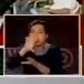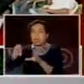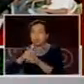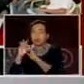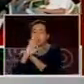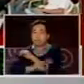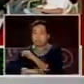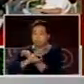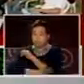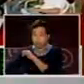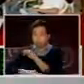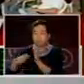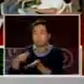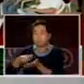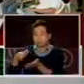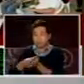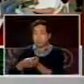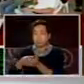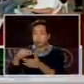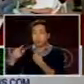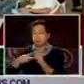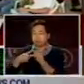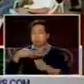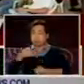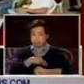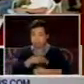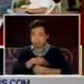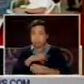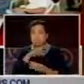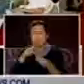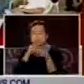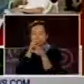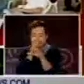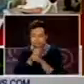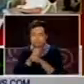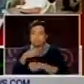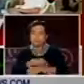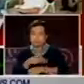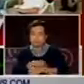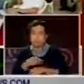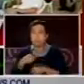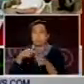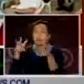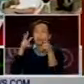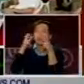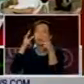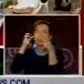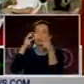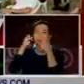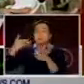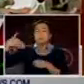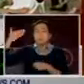which confers absolute confidentiality on dollar deposits. Nakikinig la ako doon,